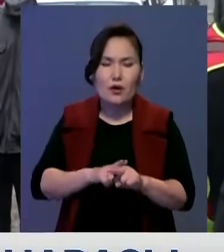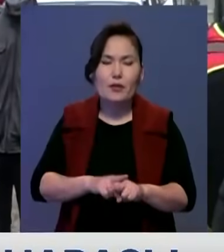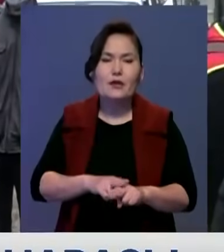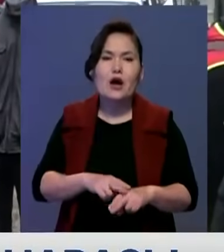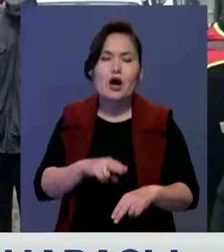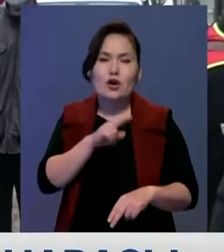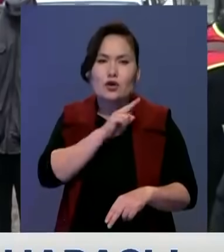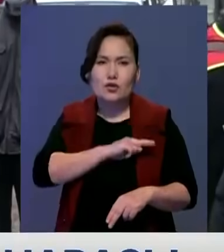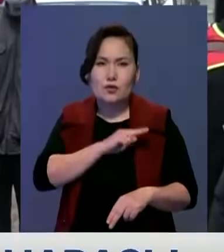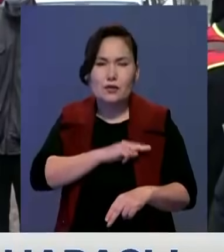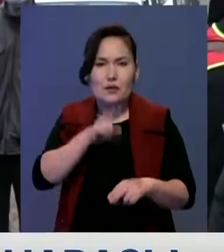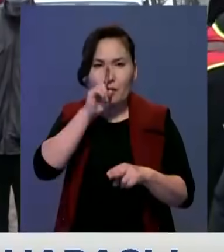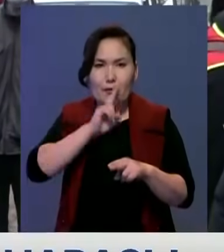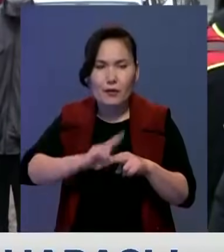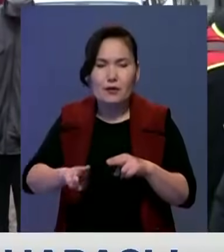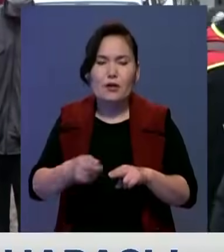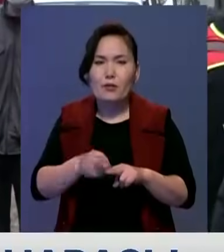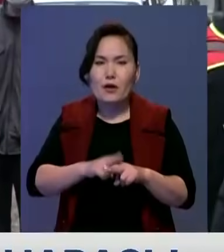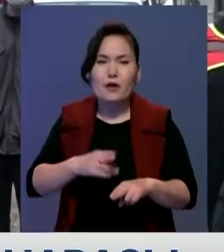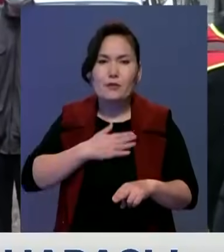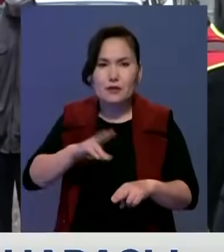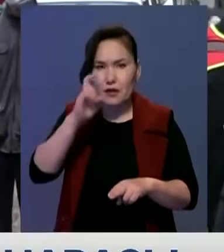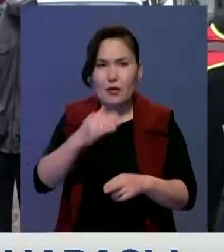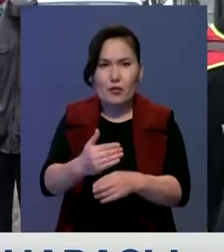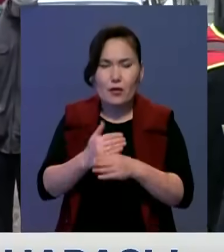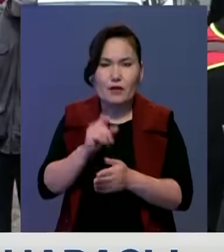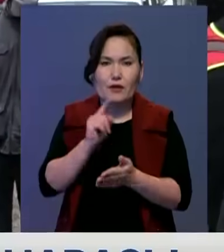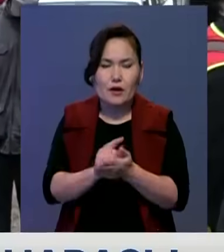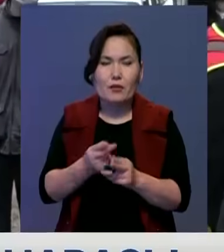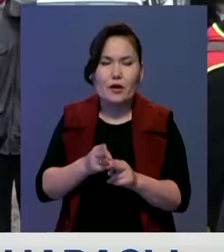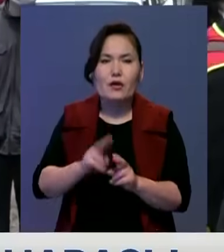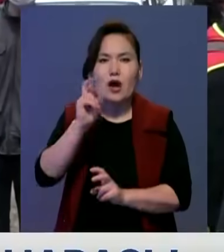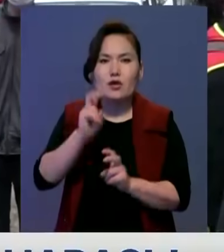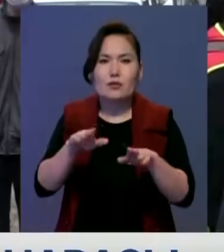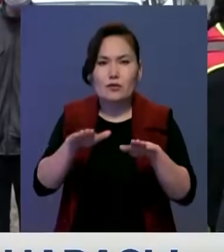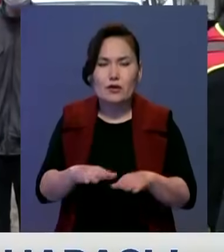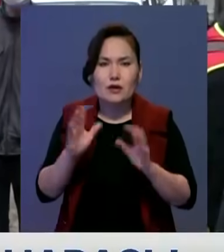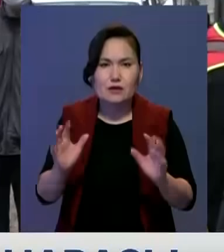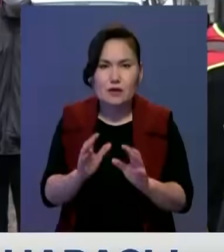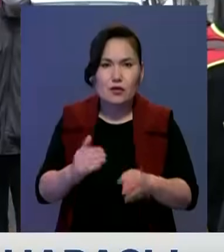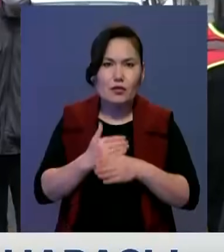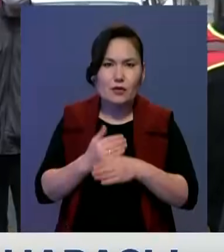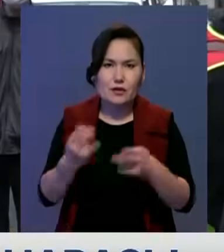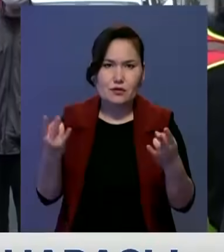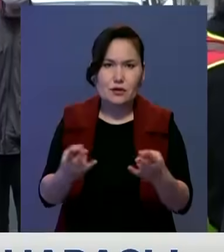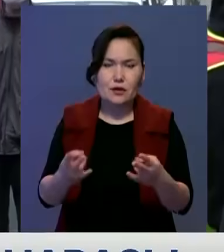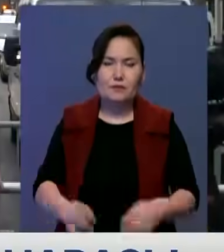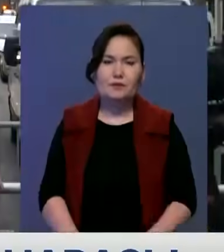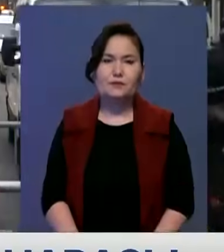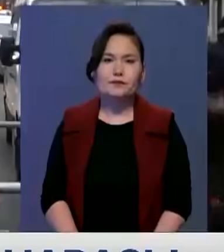осы іске арнаған білікті мамандар. Сондықтан басшылық қайткен күнде де жұмыс орындарын сақтап қалуға күш салу керек.